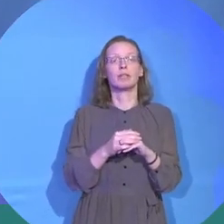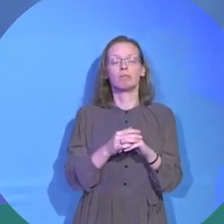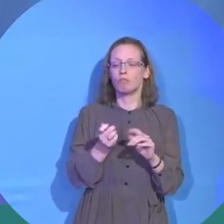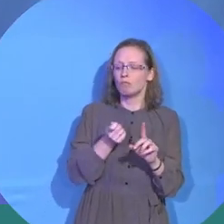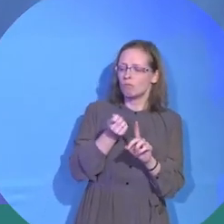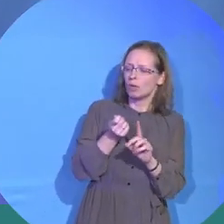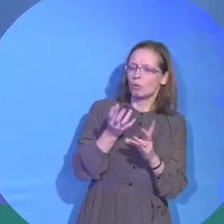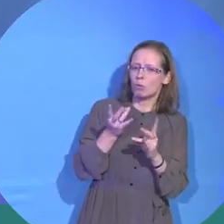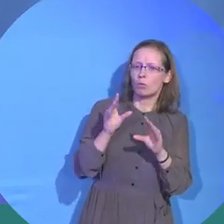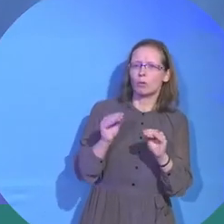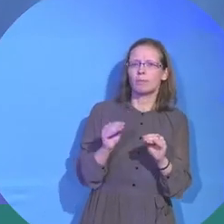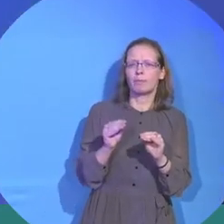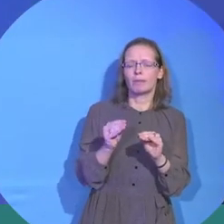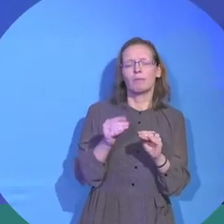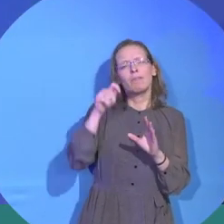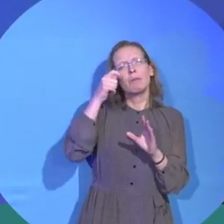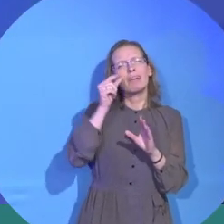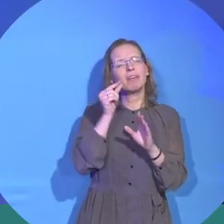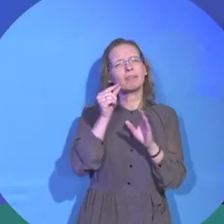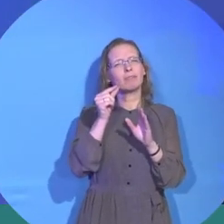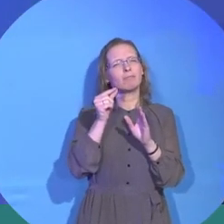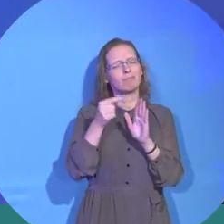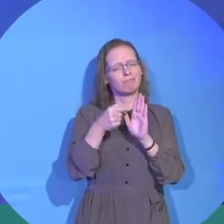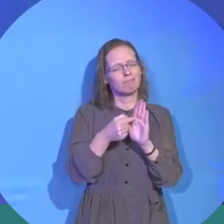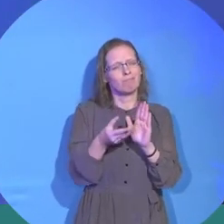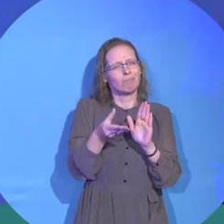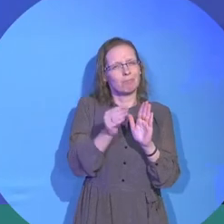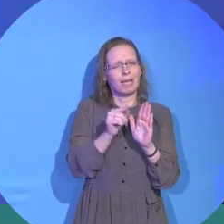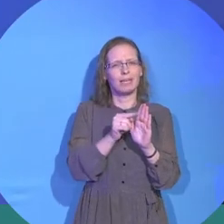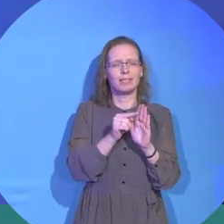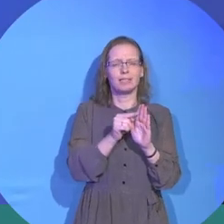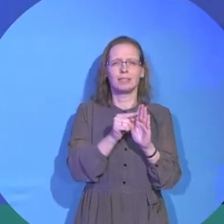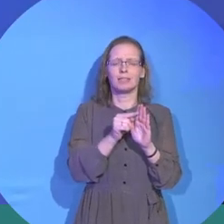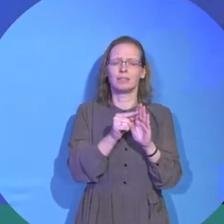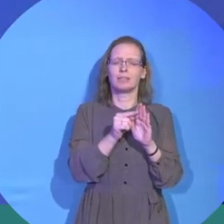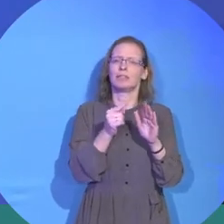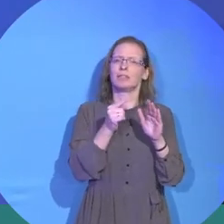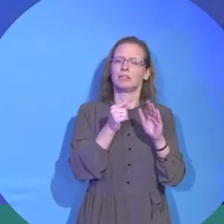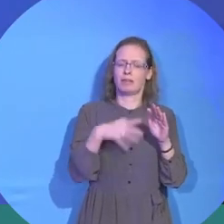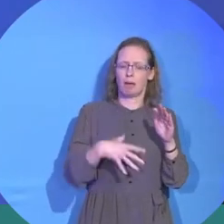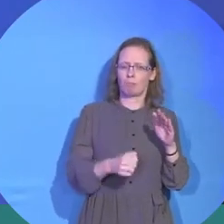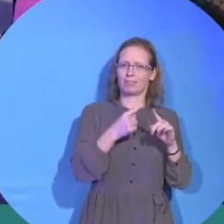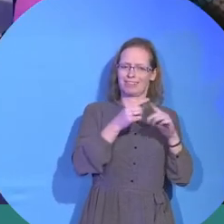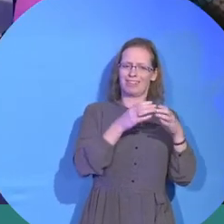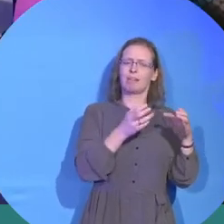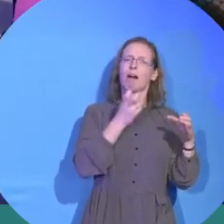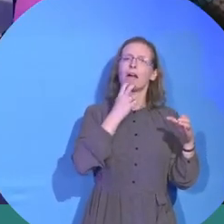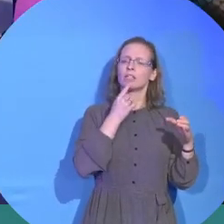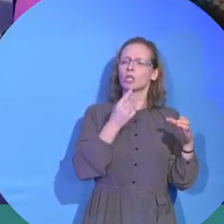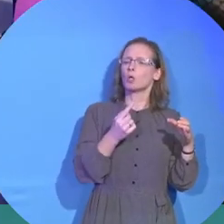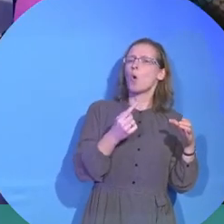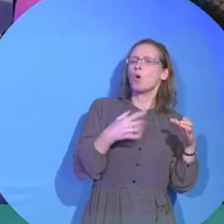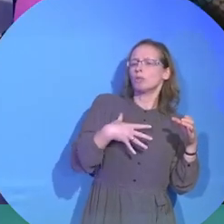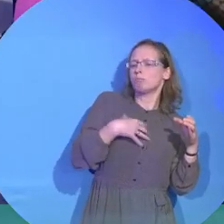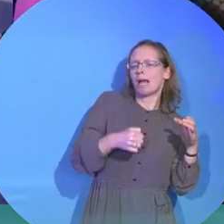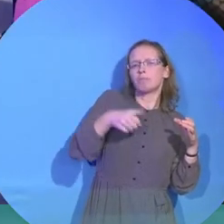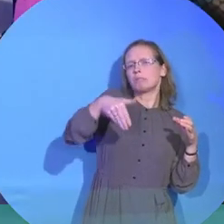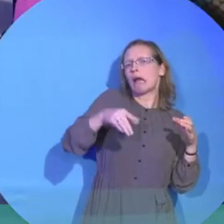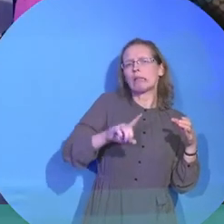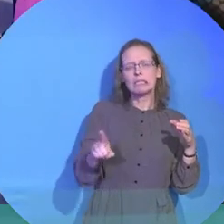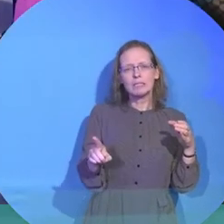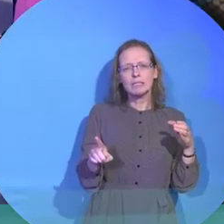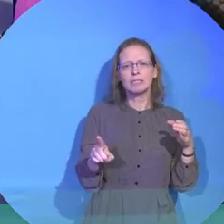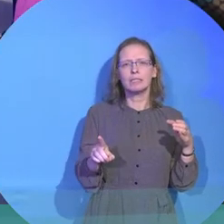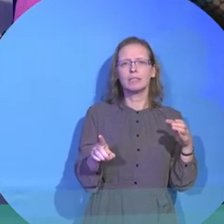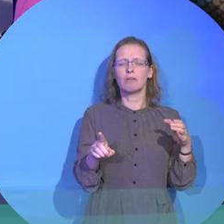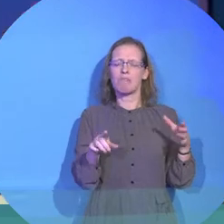wat in het filmpje even aan bod kwam, dat abortuskliniekartsen zoiets hebben van, dit komt helemaal niet voor, die spijt, en dat, die